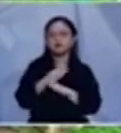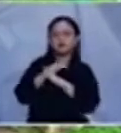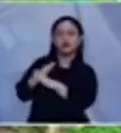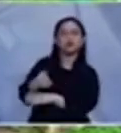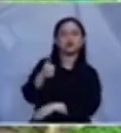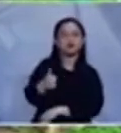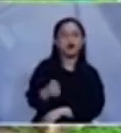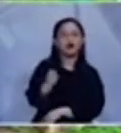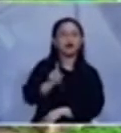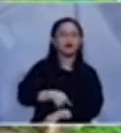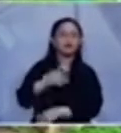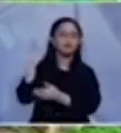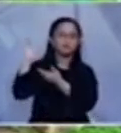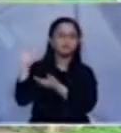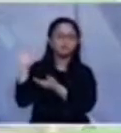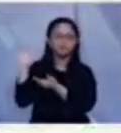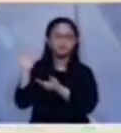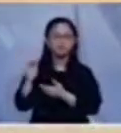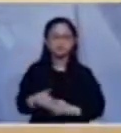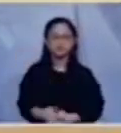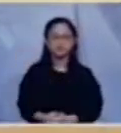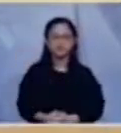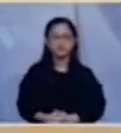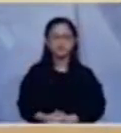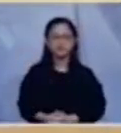terhindar dari virus ini.